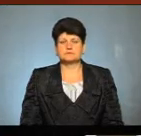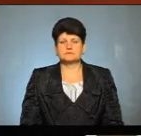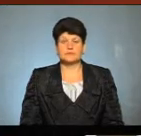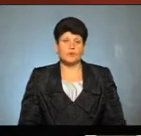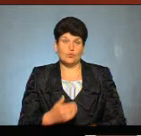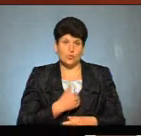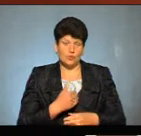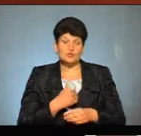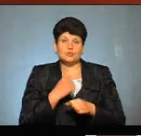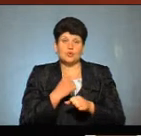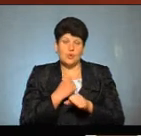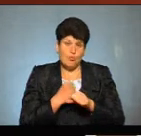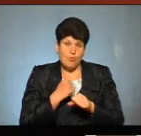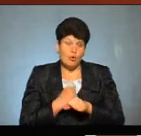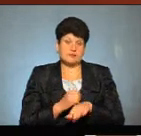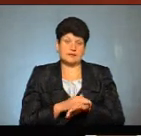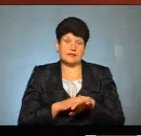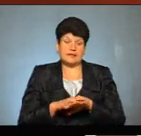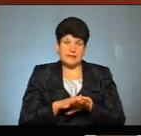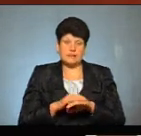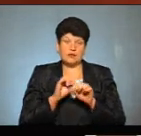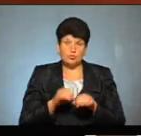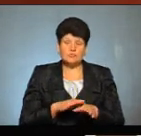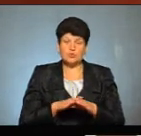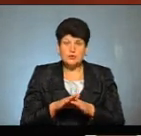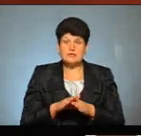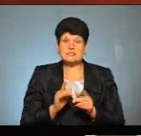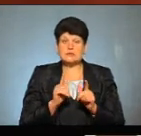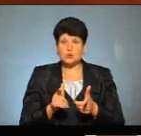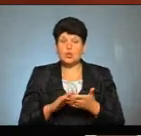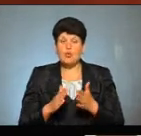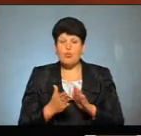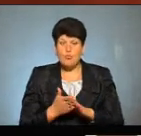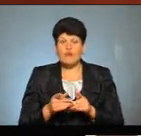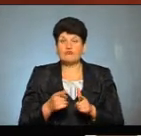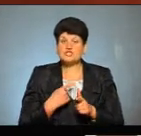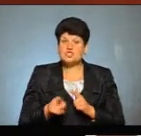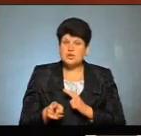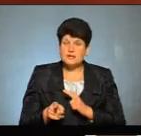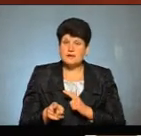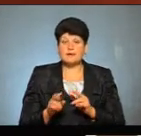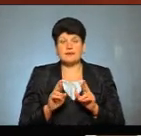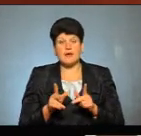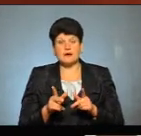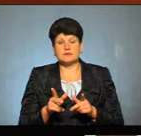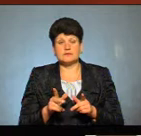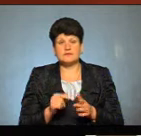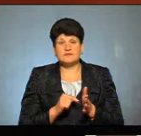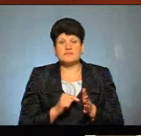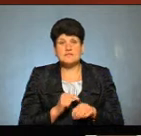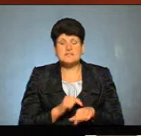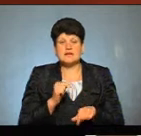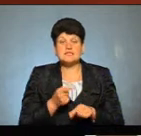Власне, хоч робота ринків можлива лише за виконання певних умов, чи як взагалі позначиться навіть з